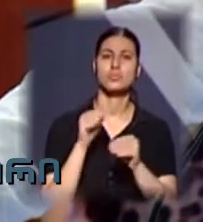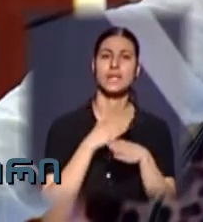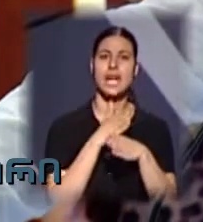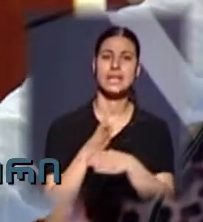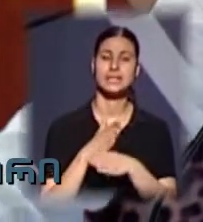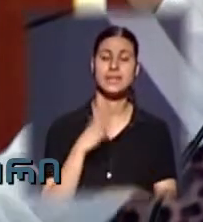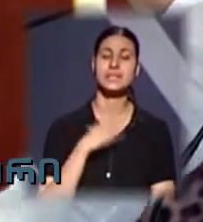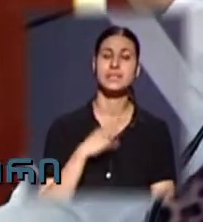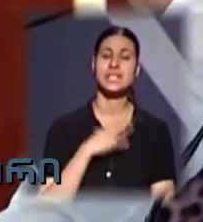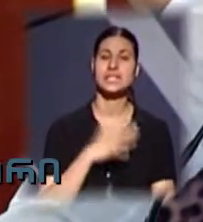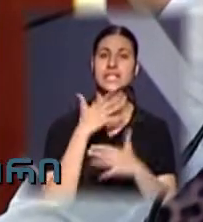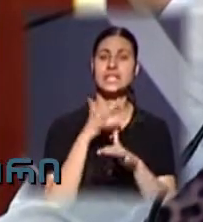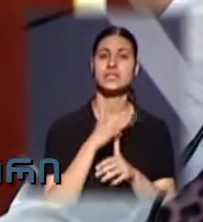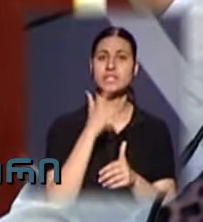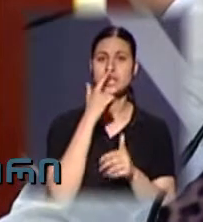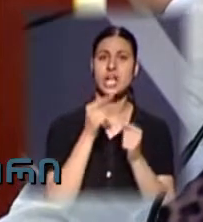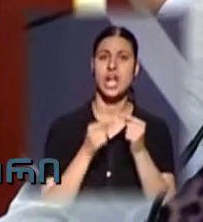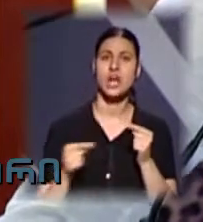განაწილებას თბილისის ზღვის გარშემო